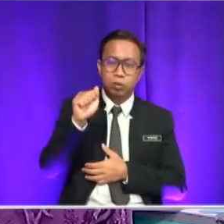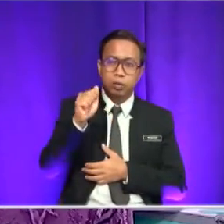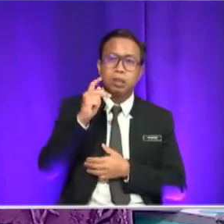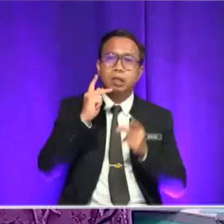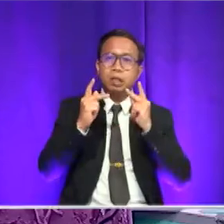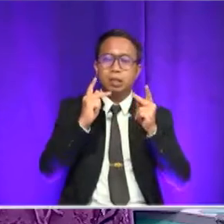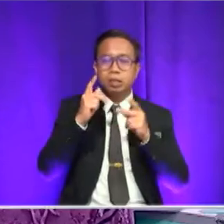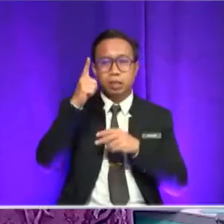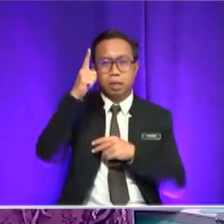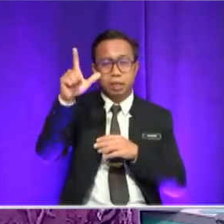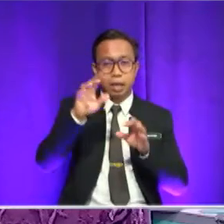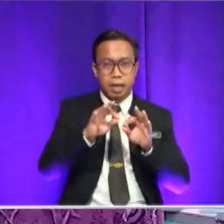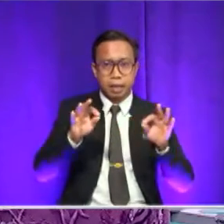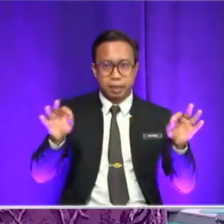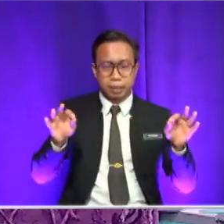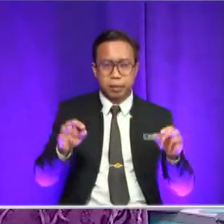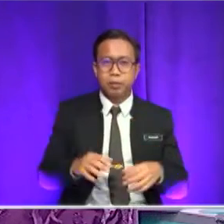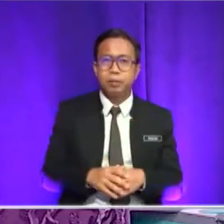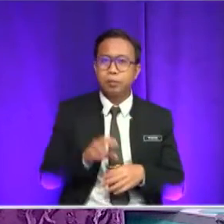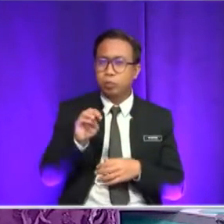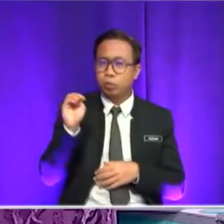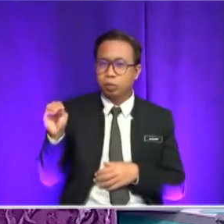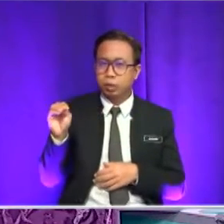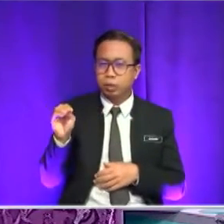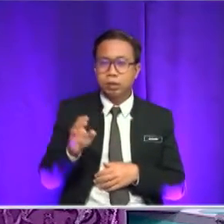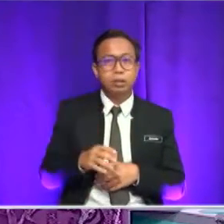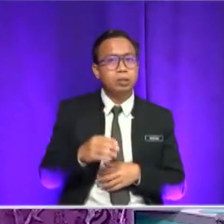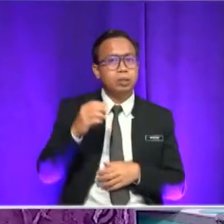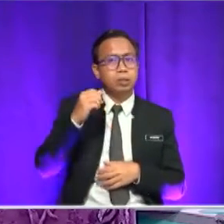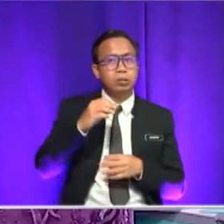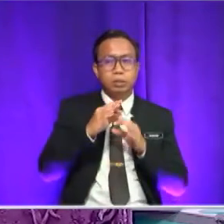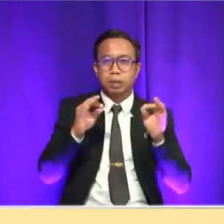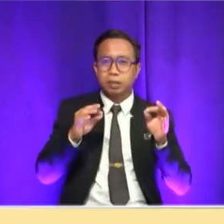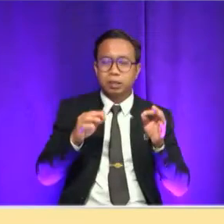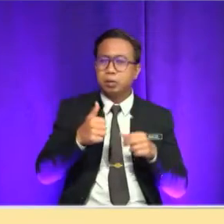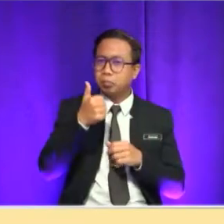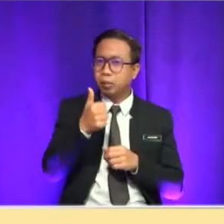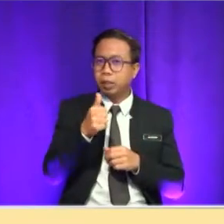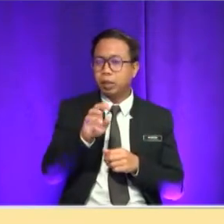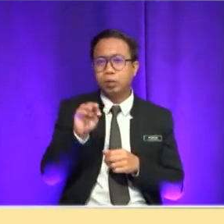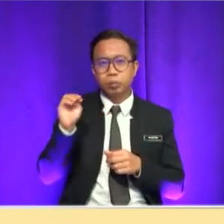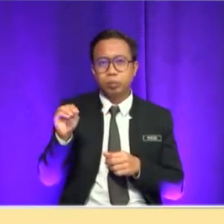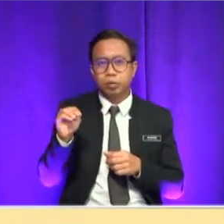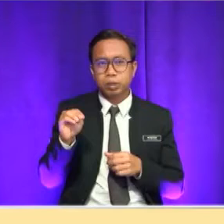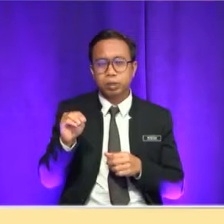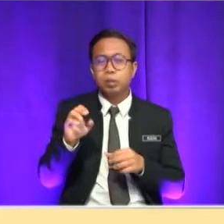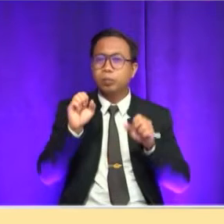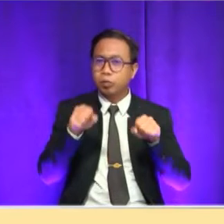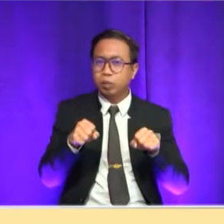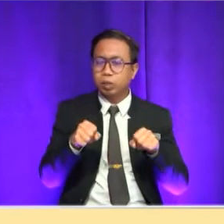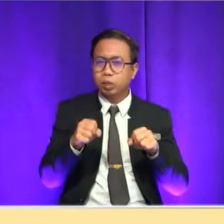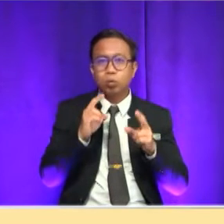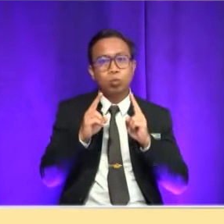ya, kita lihat ayat yang dihasilkan, kita nampak murid mempunyai pengetahuan kosakata yang baik, ya. Kemudian murid juga dapat mengolah isi